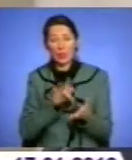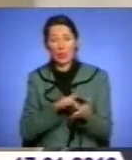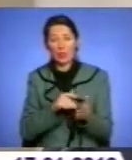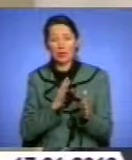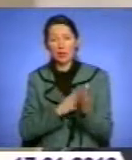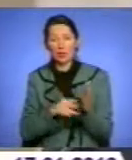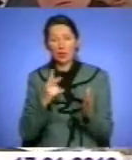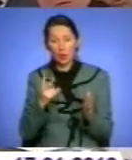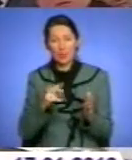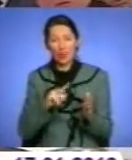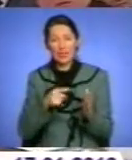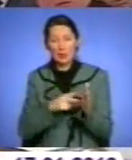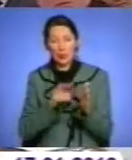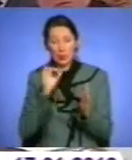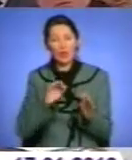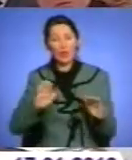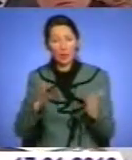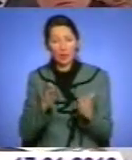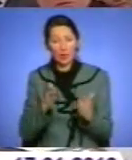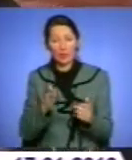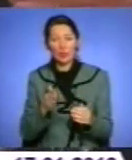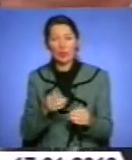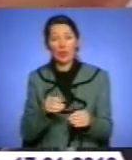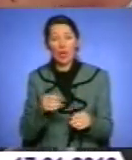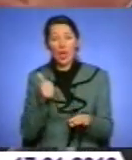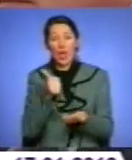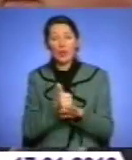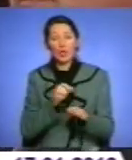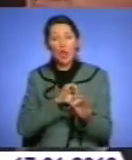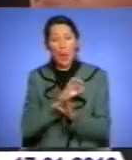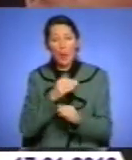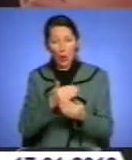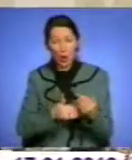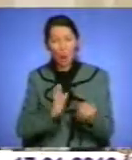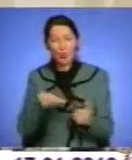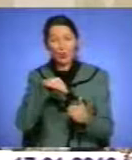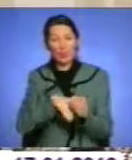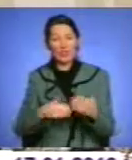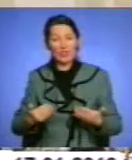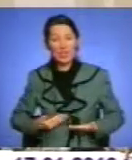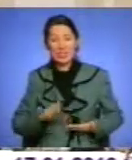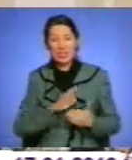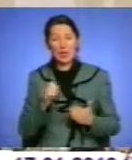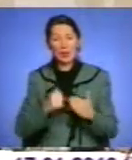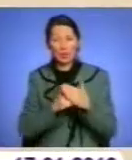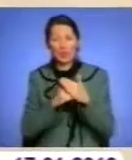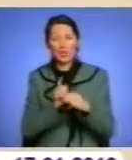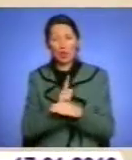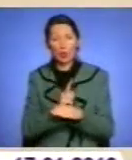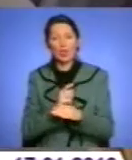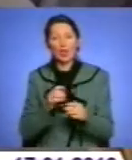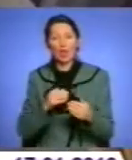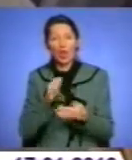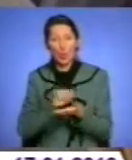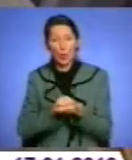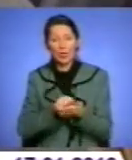92,7% випадків. Закон ухвалили півроку тому, а пілотні програми, що були впроваджені в життя, не базувалися на нормативних документах. За словами